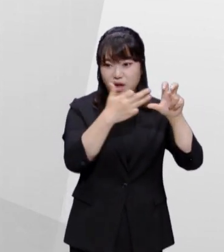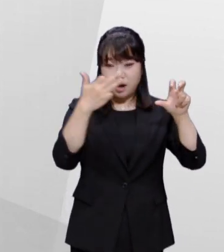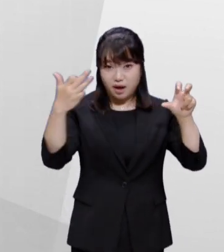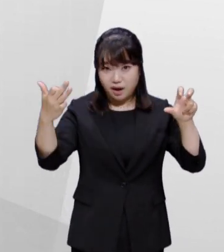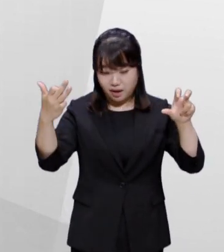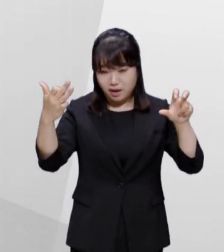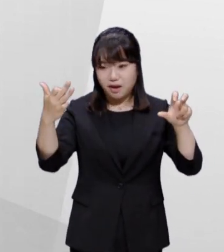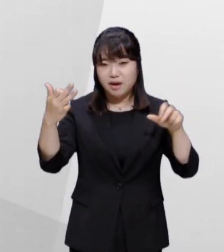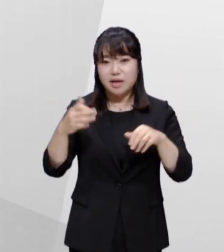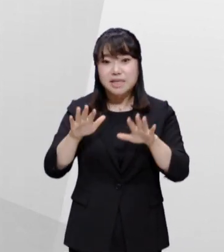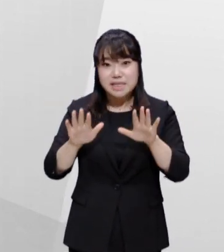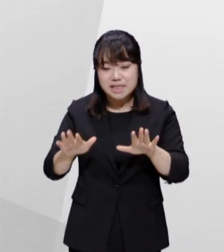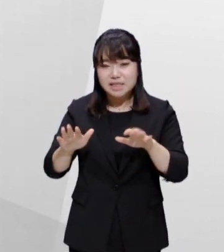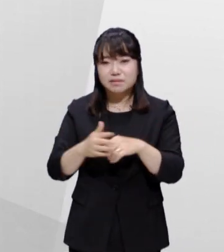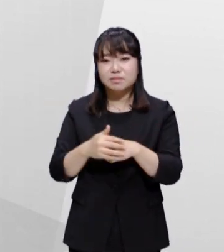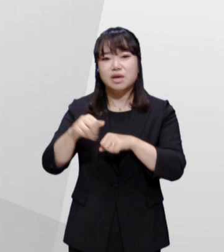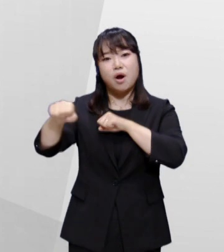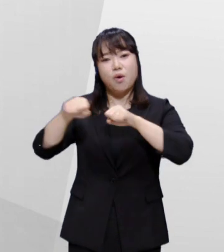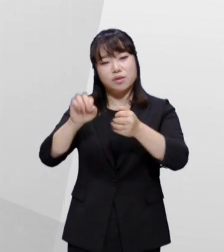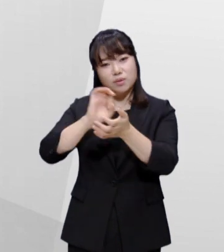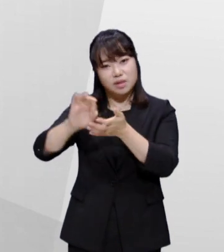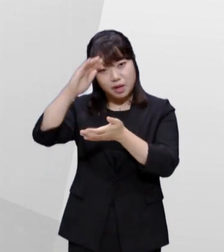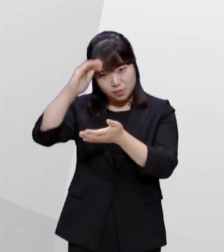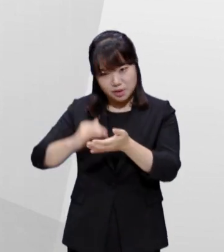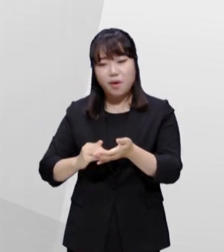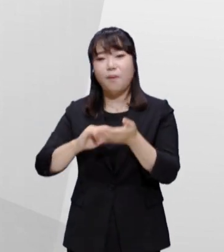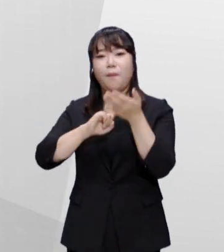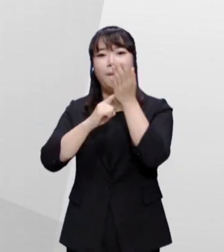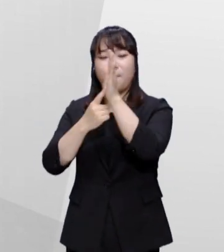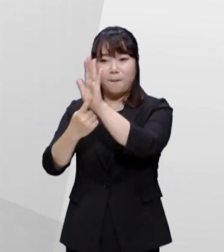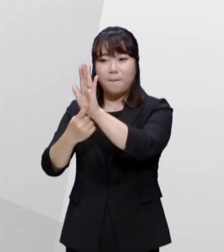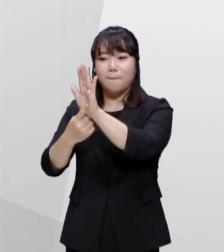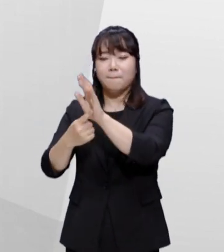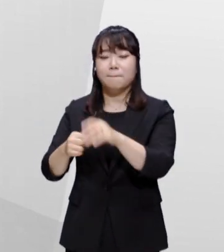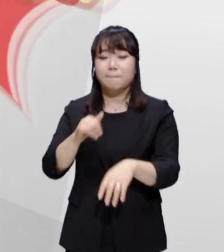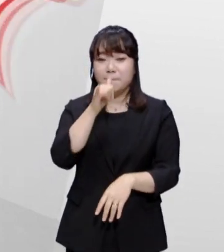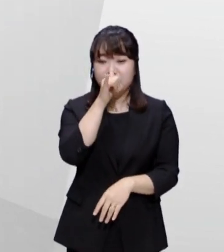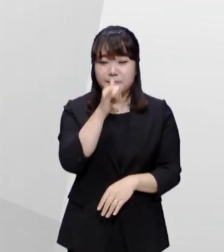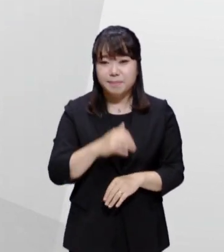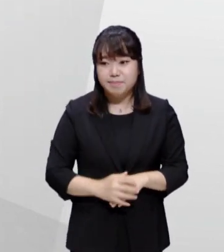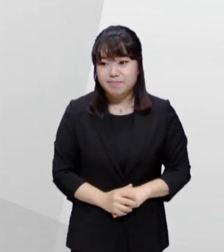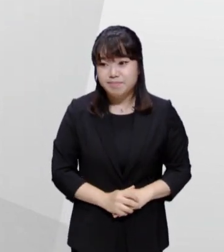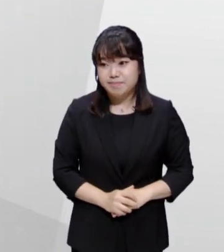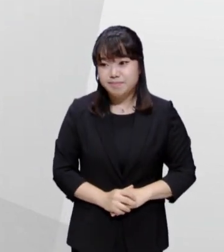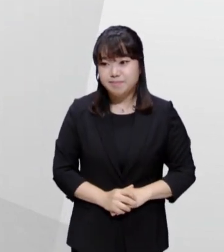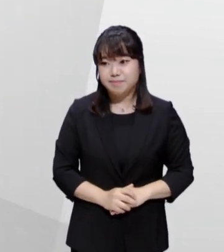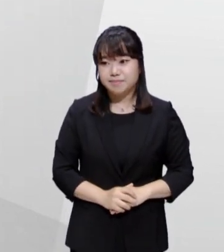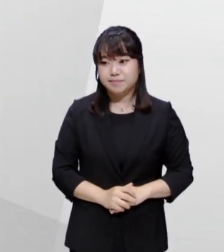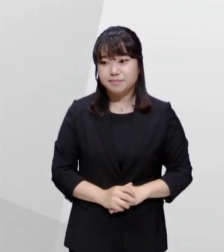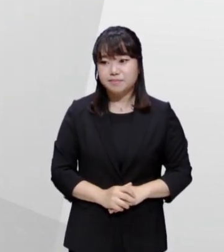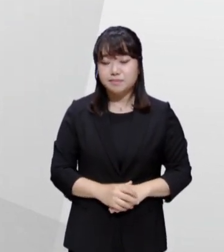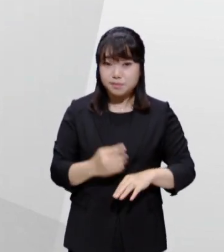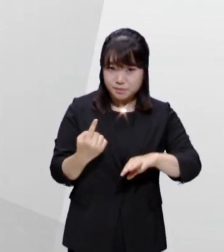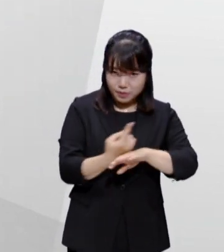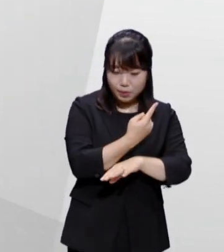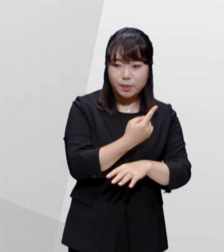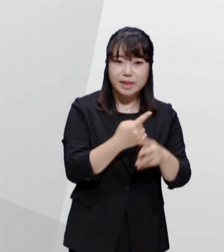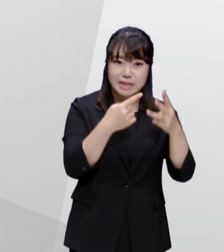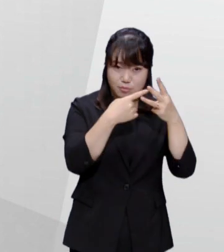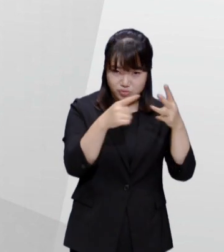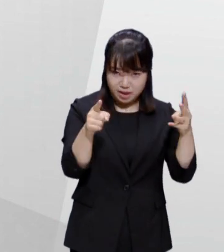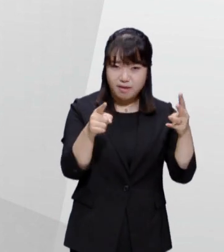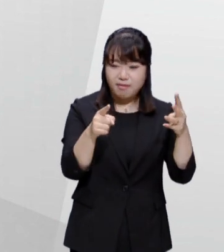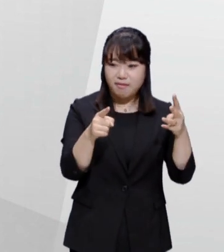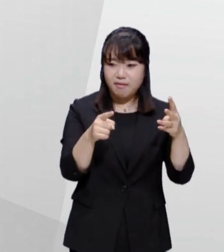18곳만 현재 의장단 업무 추진비 사용 내역을 의회 누리집에 올리고 있습니다. 구의회 3분의 1